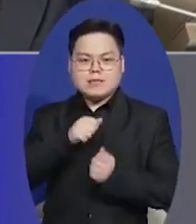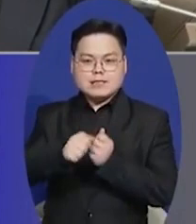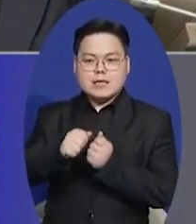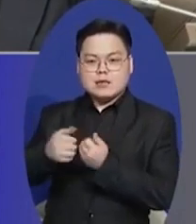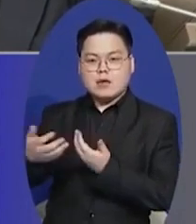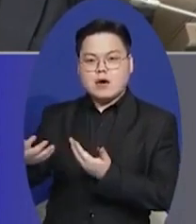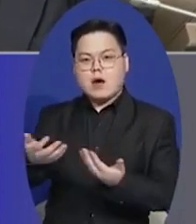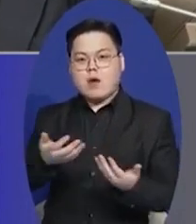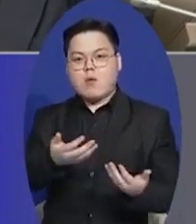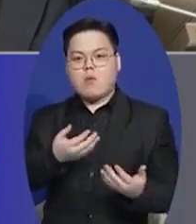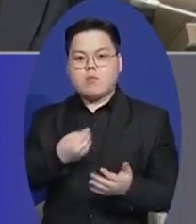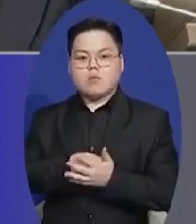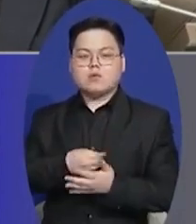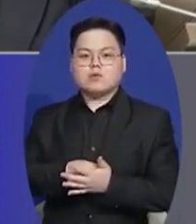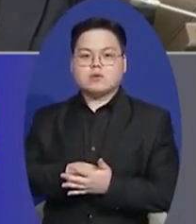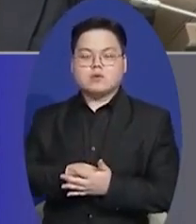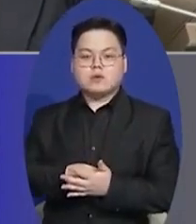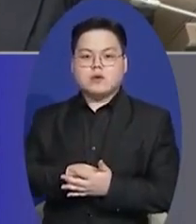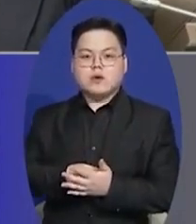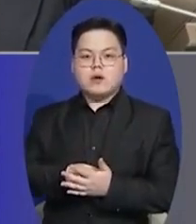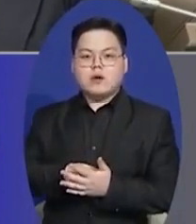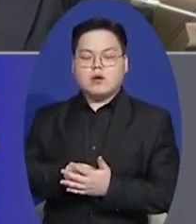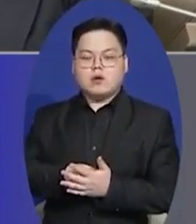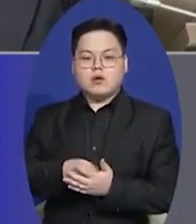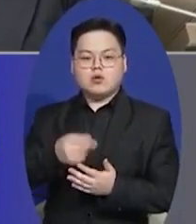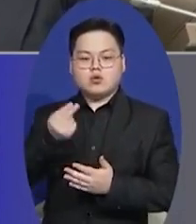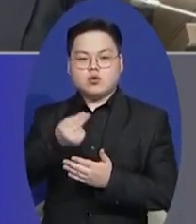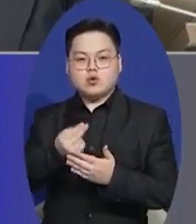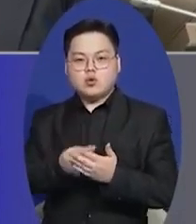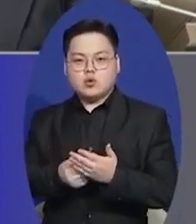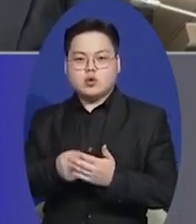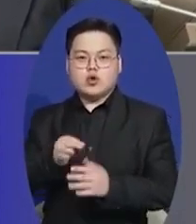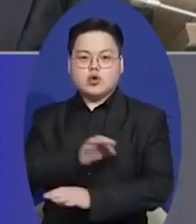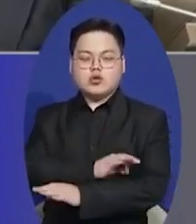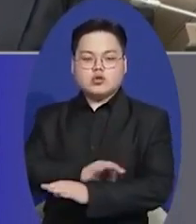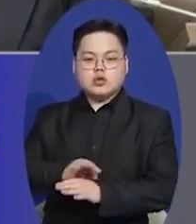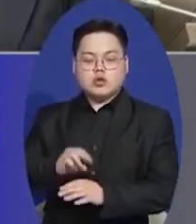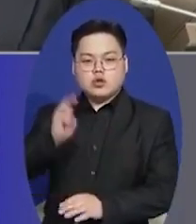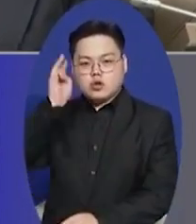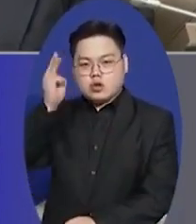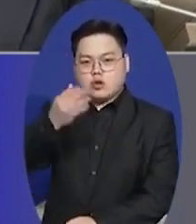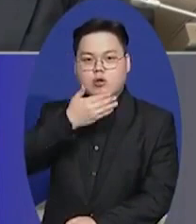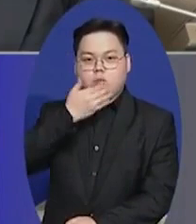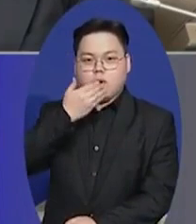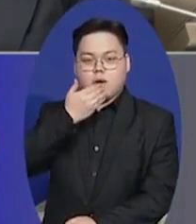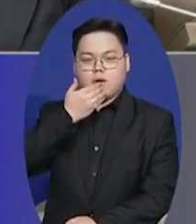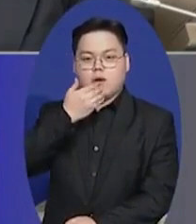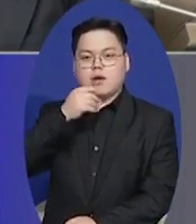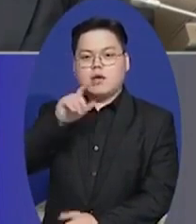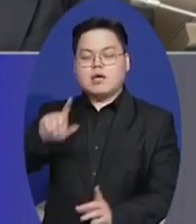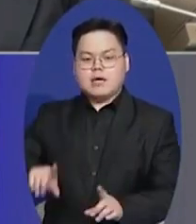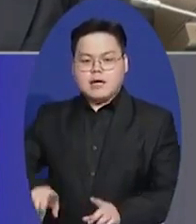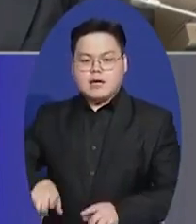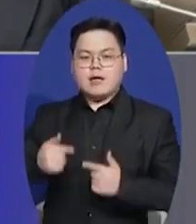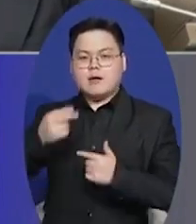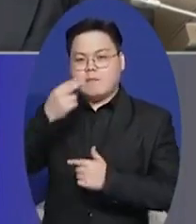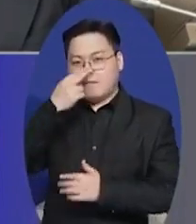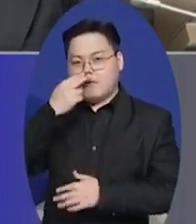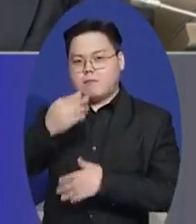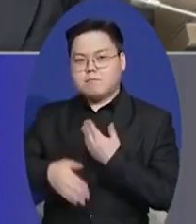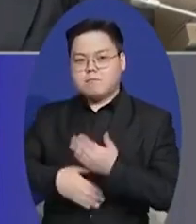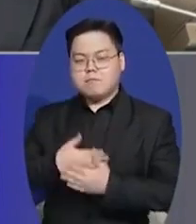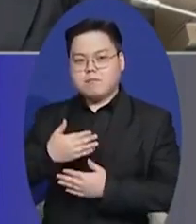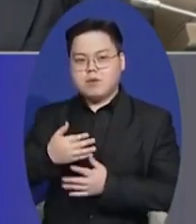гэсэн. За ингээ юун зарах зураг төсөл гарцсан юм байдгүй. За ингээ л явж байгаа сүлдээ улсын төсвийн